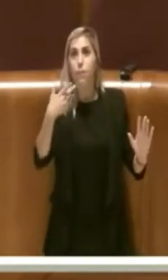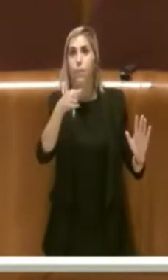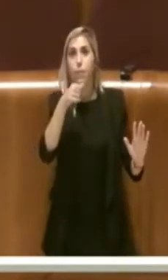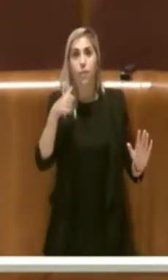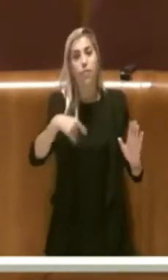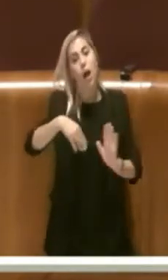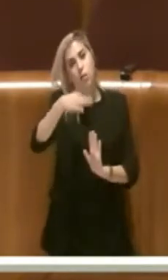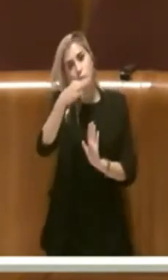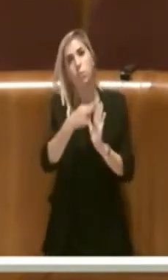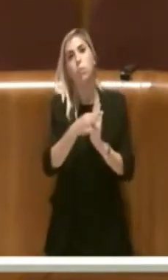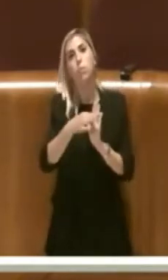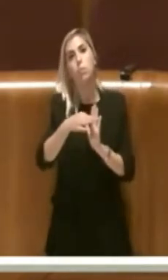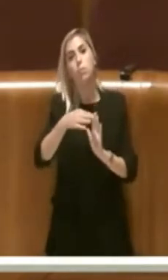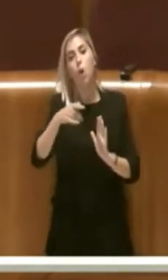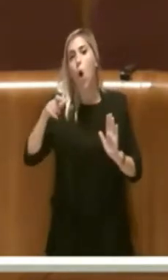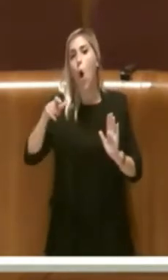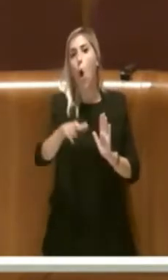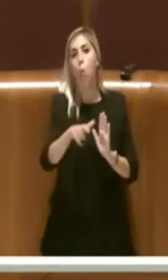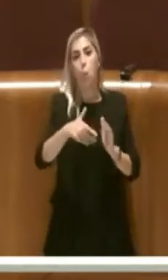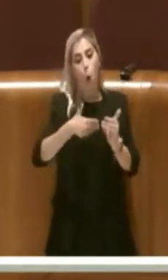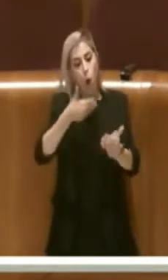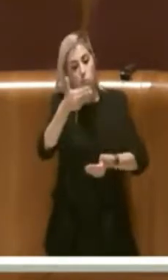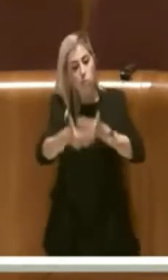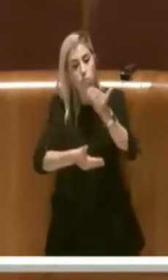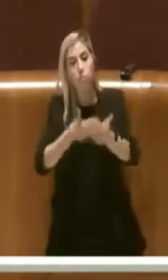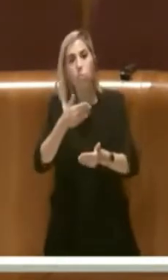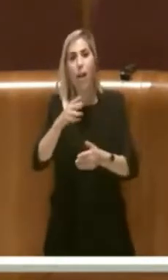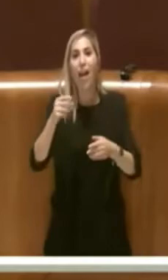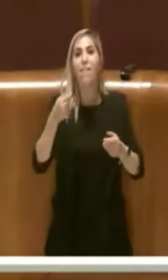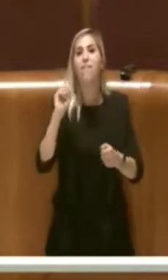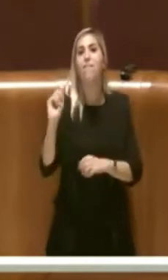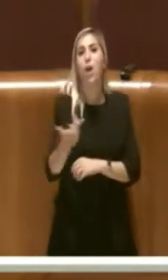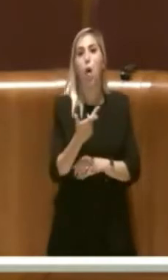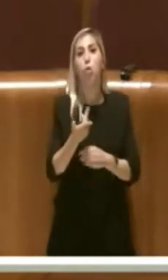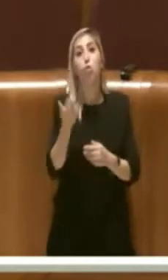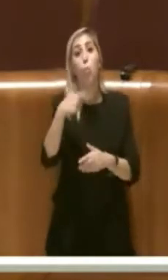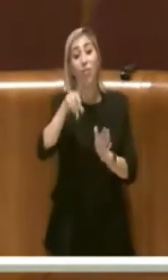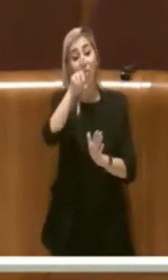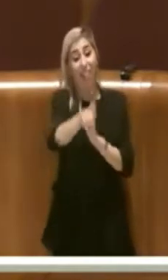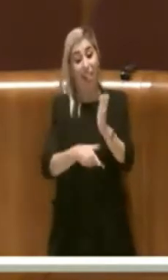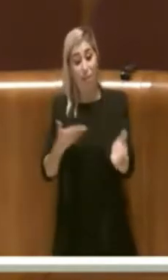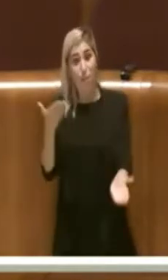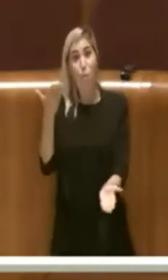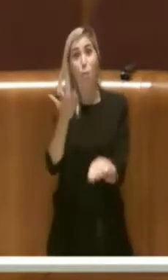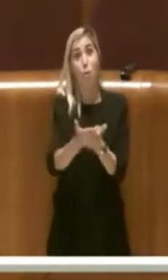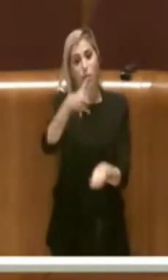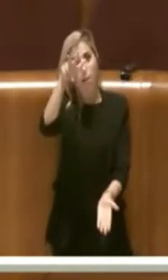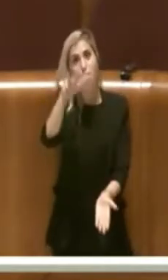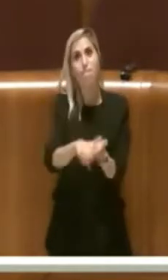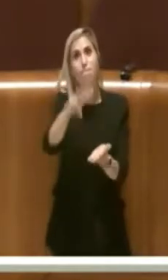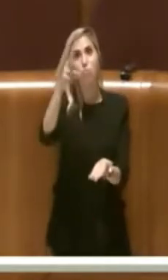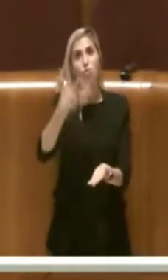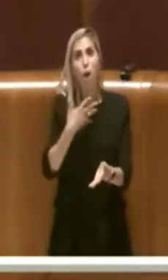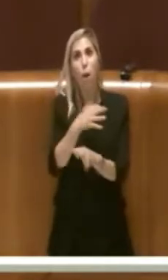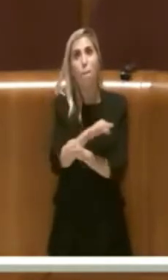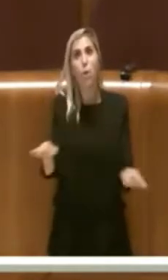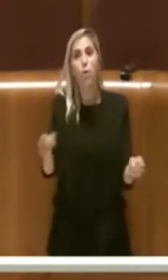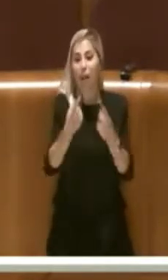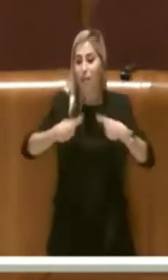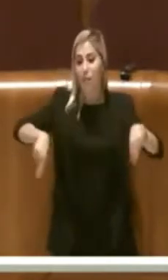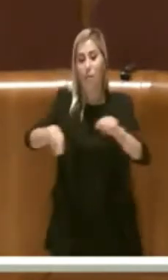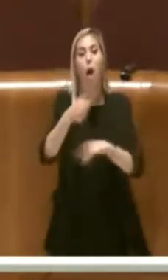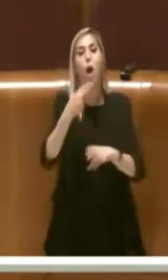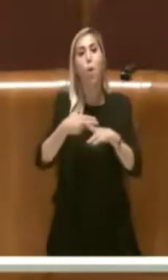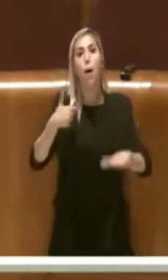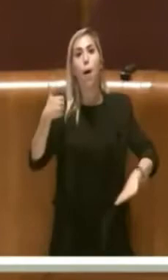regola certa a questo iter quando le proposte di deliberazione di Roma Capitale, dell'Assemblea Capitolina o